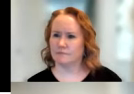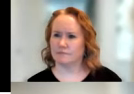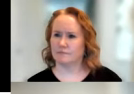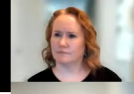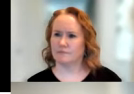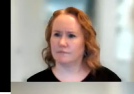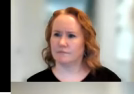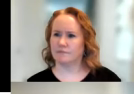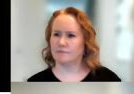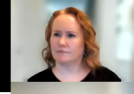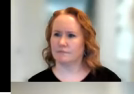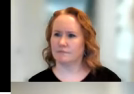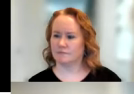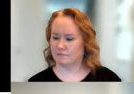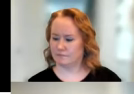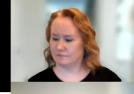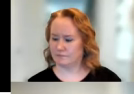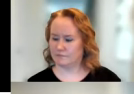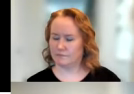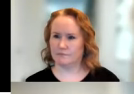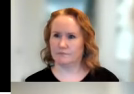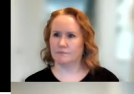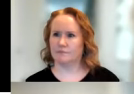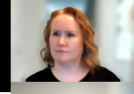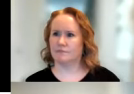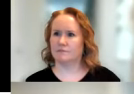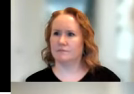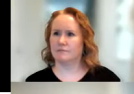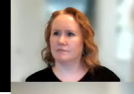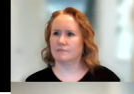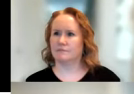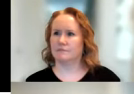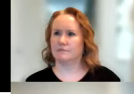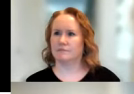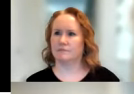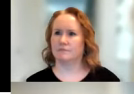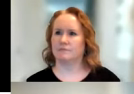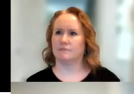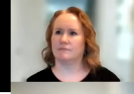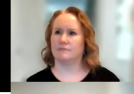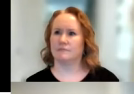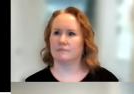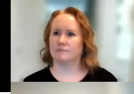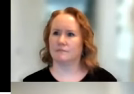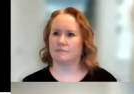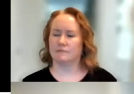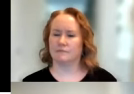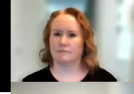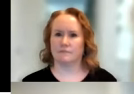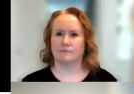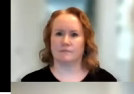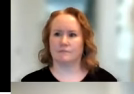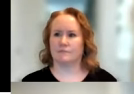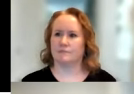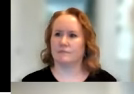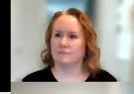Så der må det også stilles krav til personvern ved at det må være tilkoblingsmuligheter som i tilstrekkelig grad da ivaretar brukerens